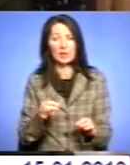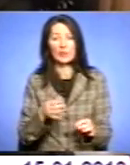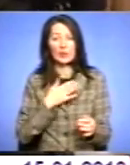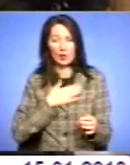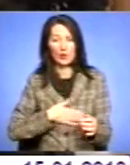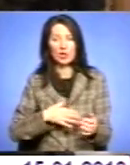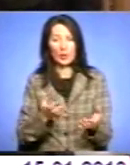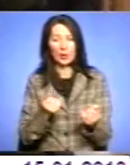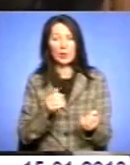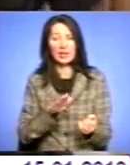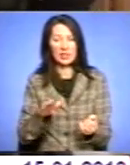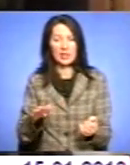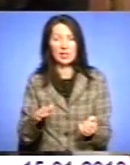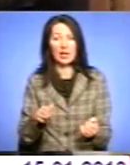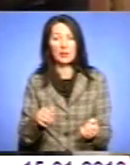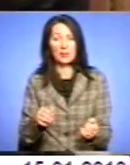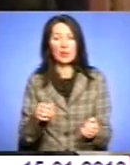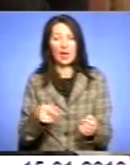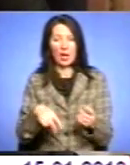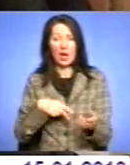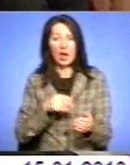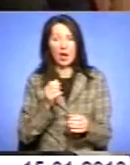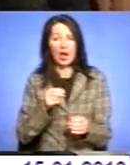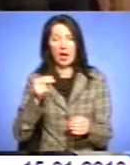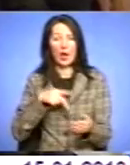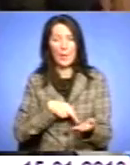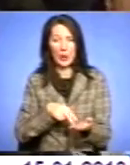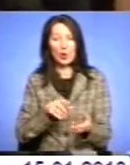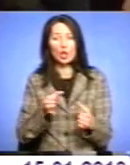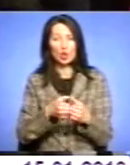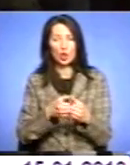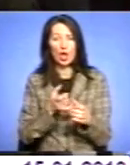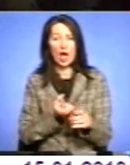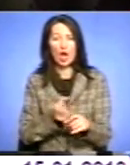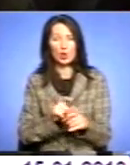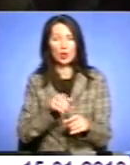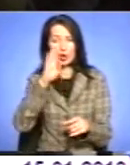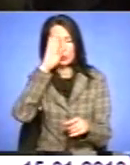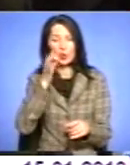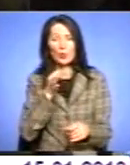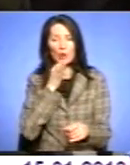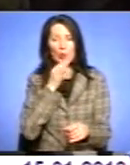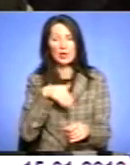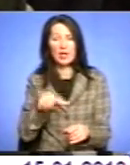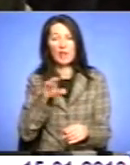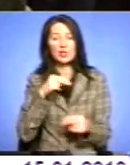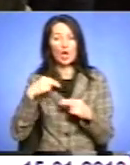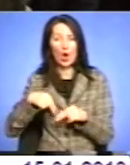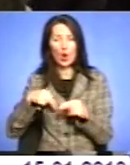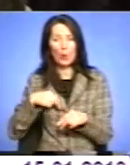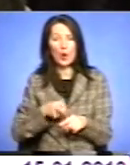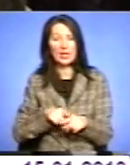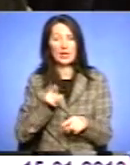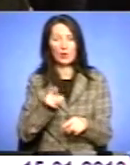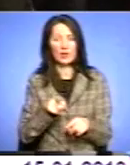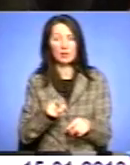яке він приходить з гуртка, отримує, і дуже йому подобається. Ну і взагалі всі роботи, які він